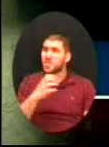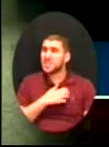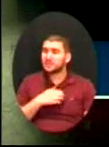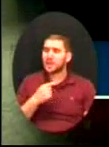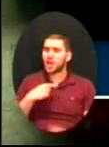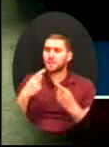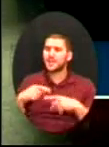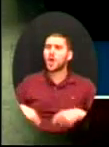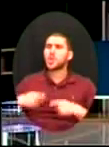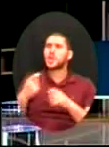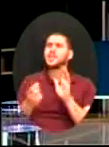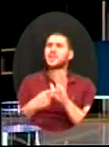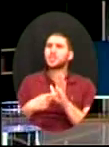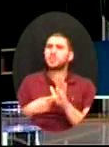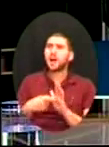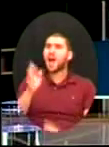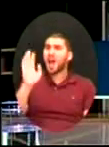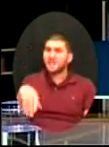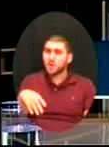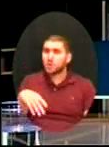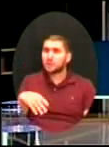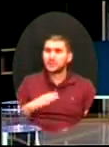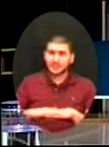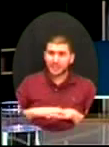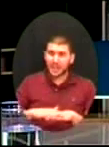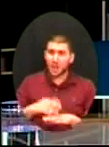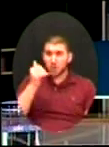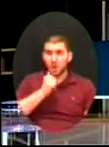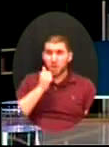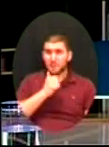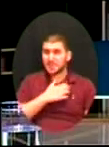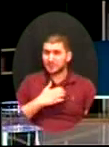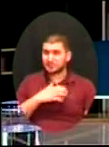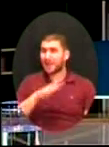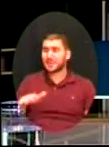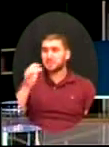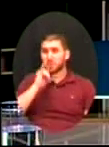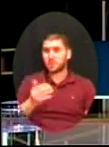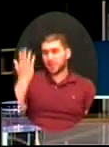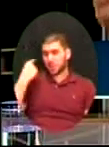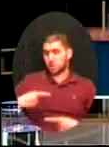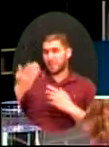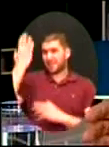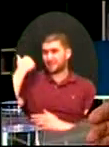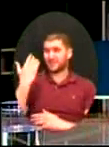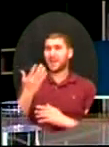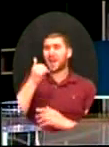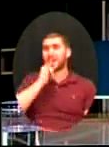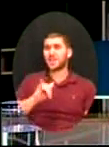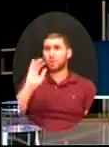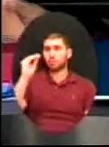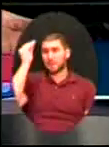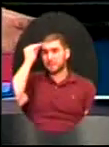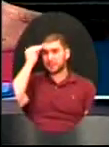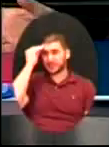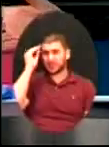אנחנו בוועדות החינוך נדרשים. נפצעים כל יום. סליחה. כל יום נפצעים ילדים בטיולים. יום קודם יצא טיול. של בית ספר. של